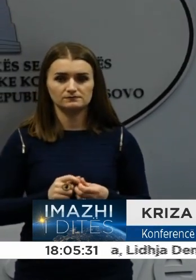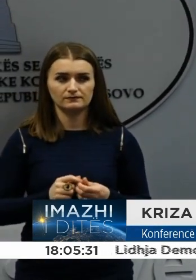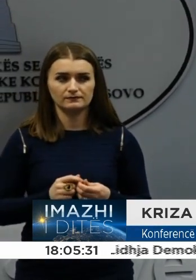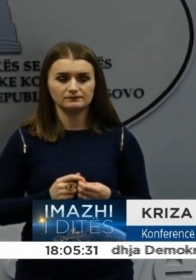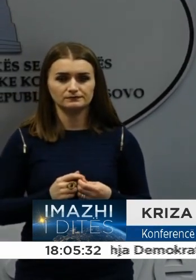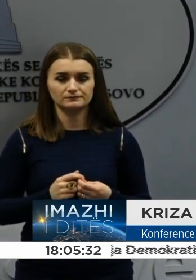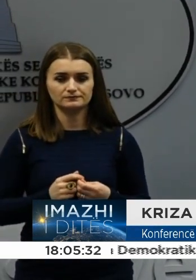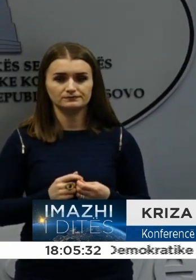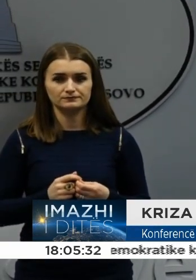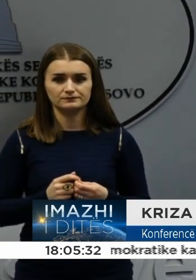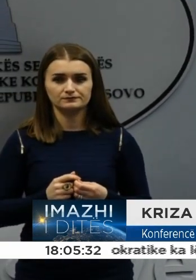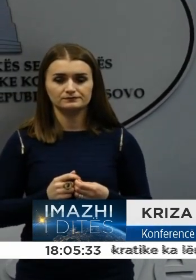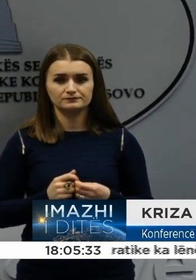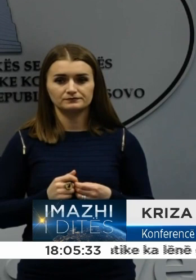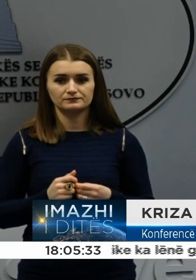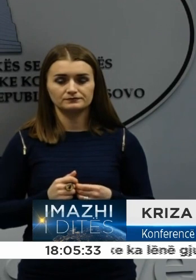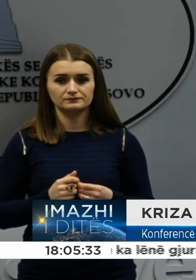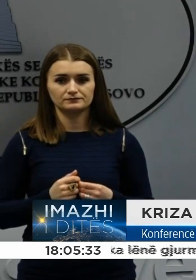e vetë.